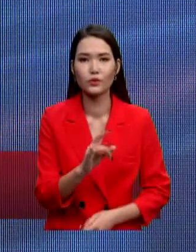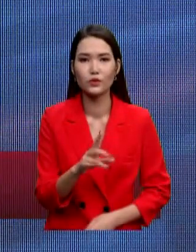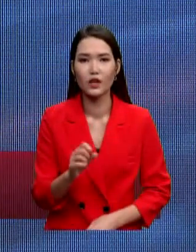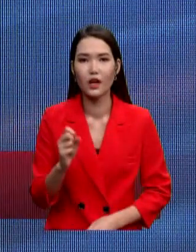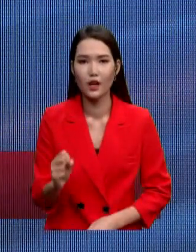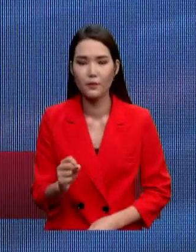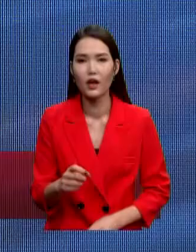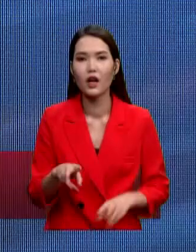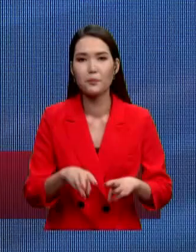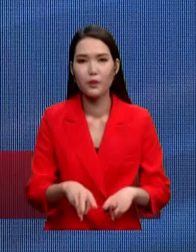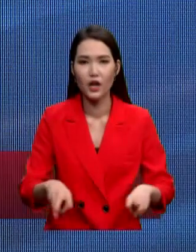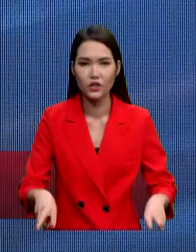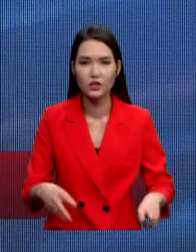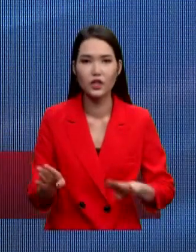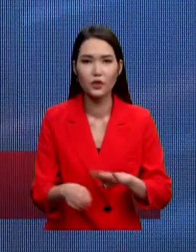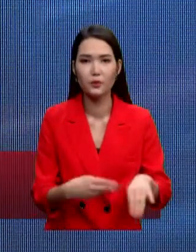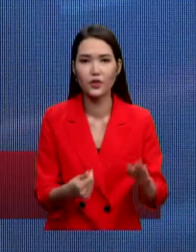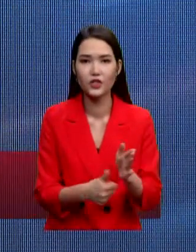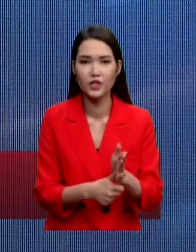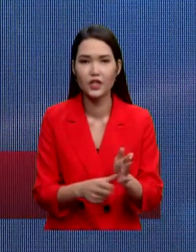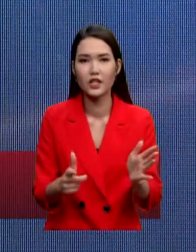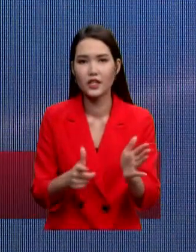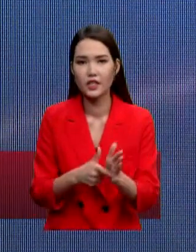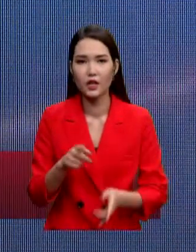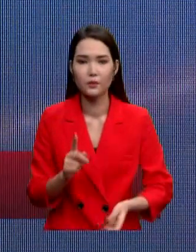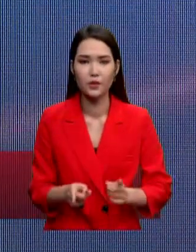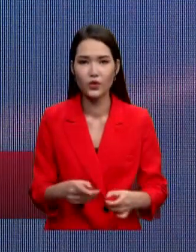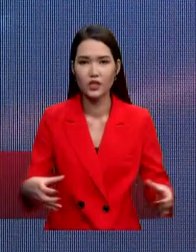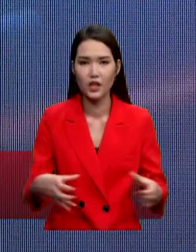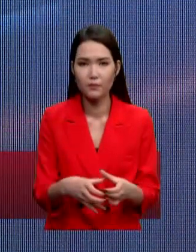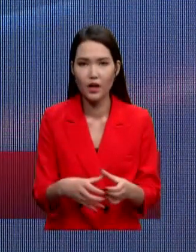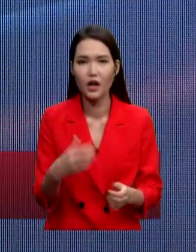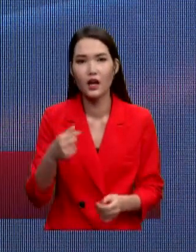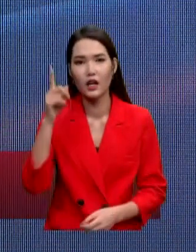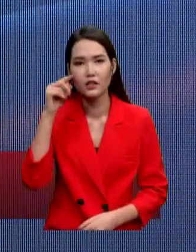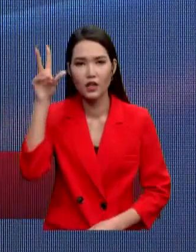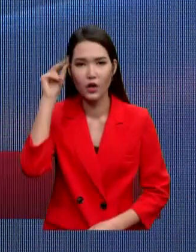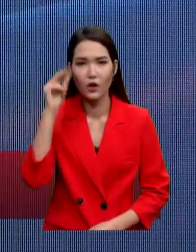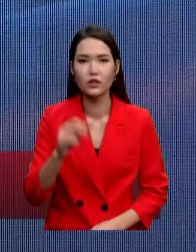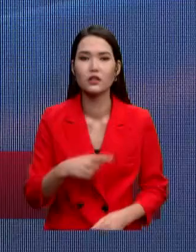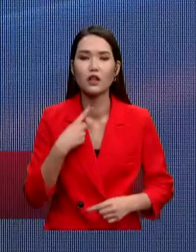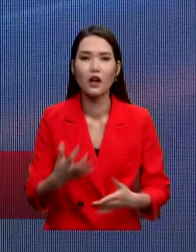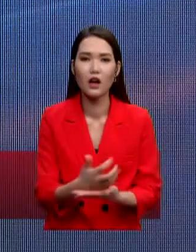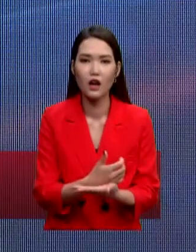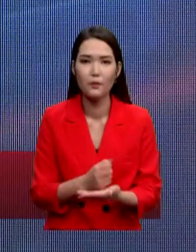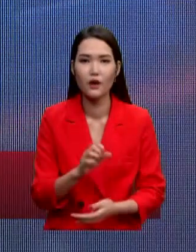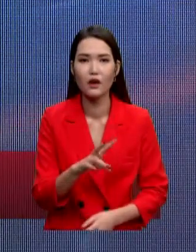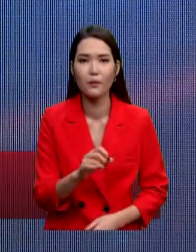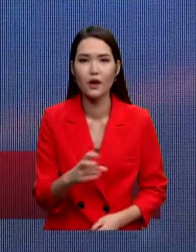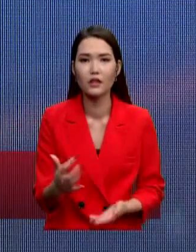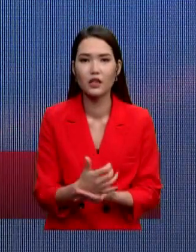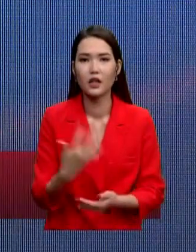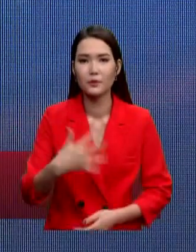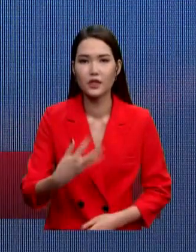Абдиров. В Мажилис прошли 6 из 7 действующих партий. Лидирует по количеству набранных голосов Аманат, набравшая